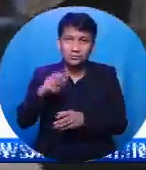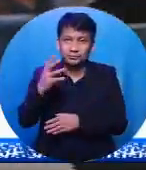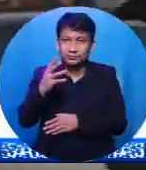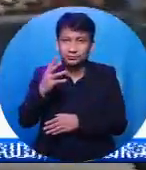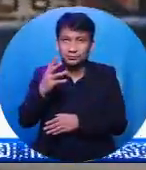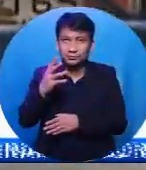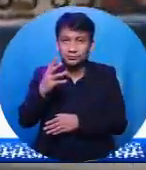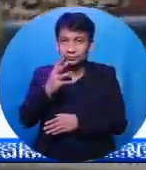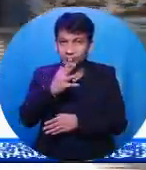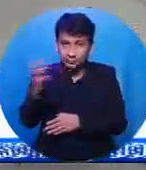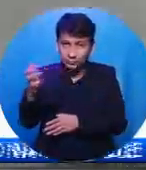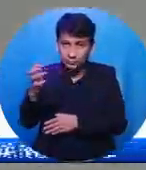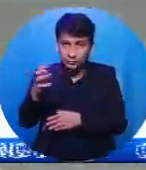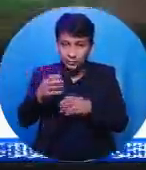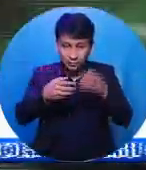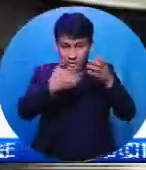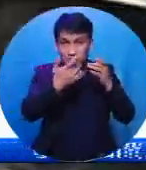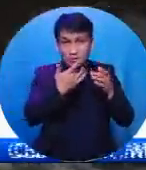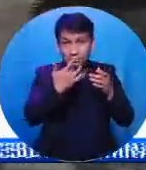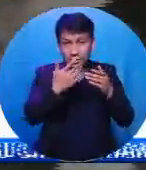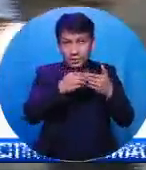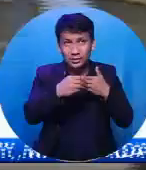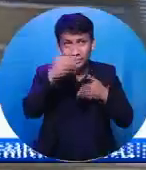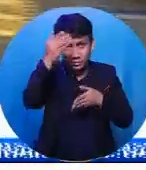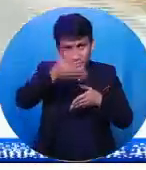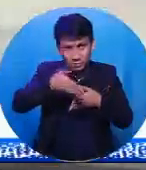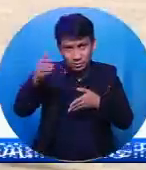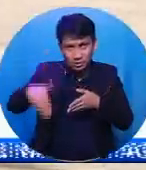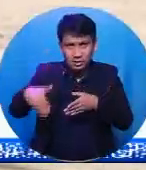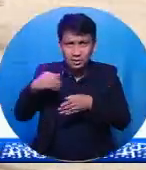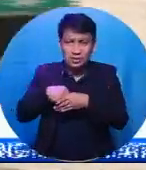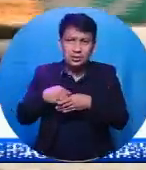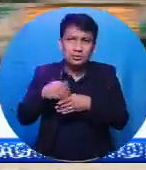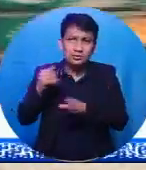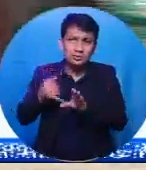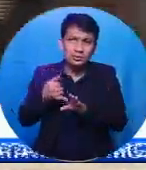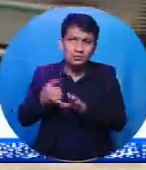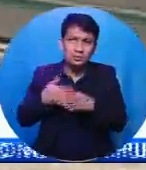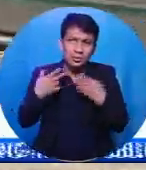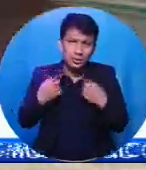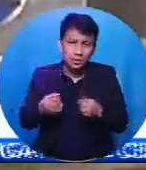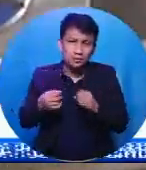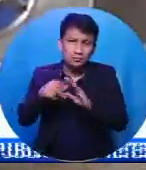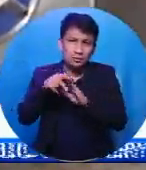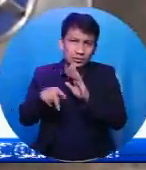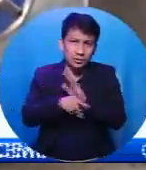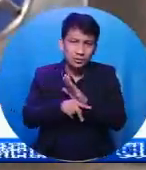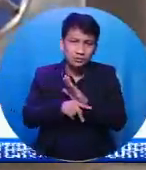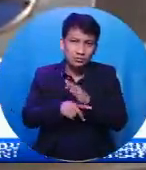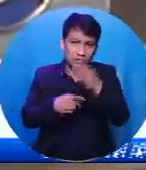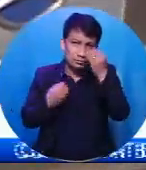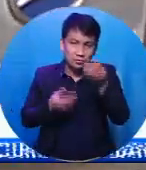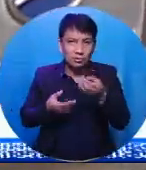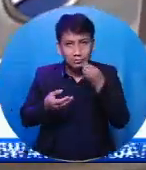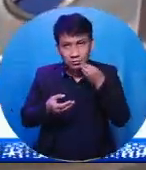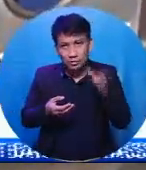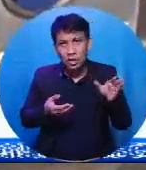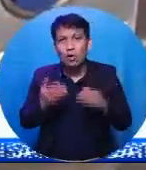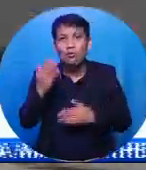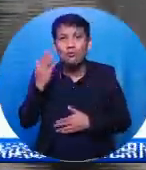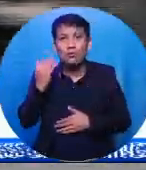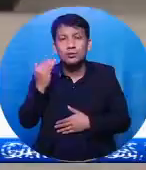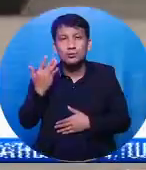din ang ginasto sa paglalagay ng plastic barrier sa loob ng kanyang jeep na isa sa mga health protocol. Nagresisyon din siyang umuwi muna